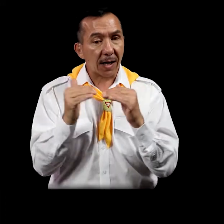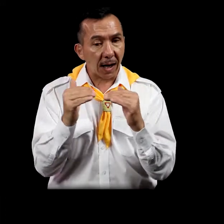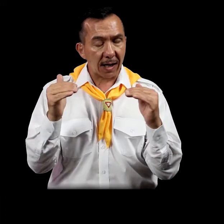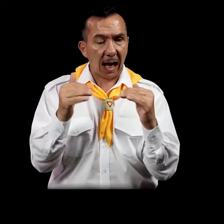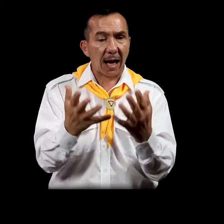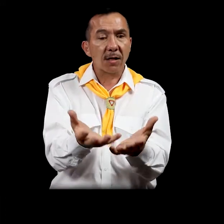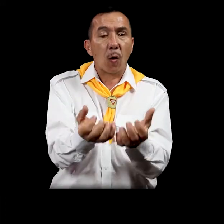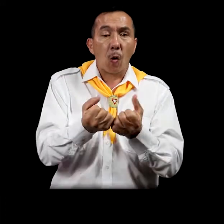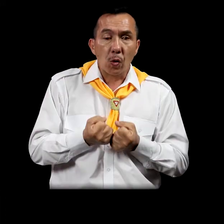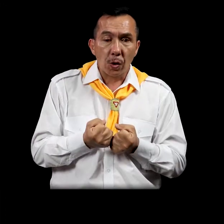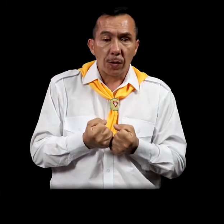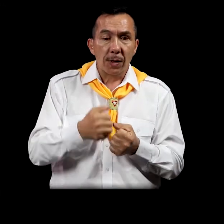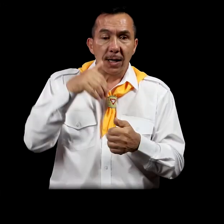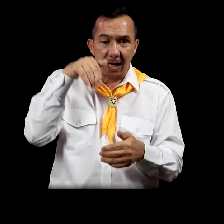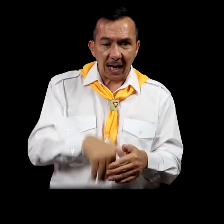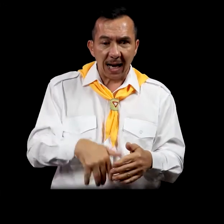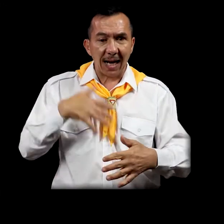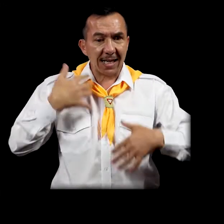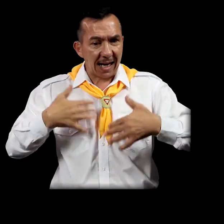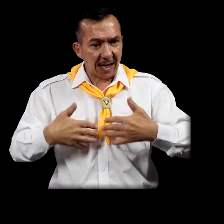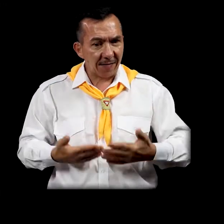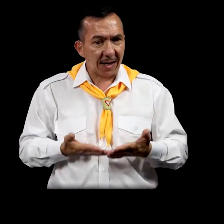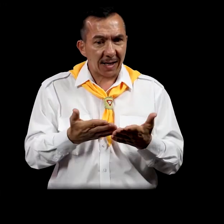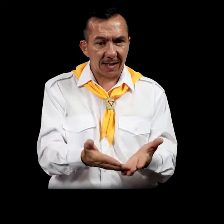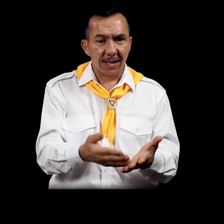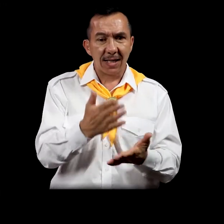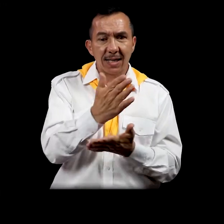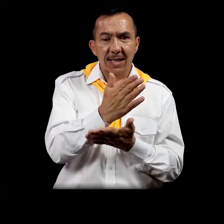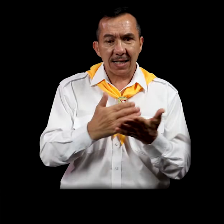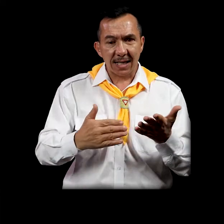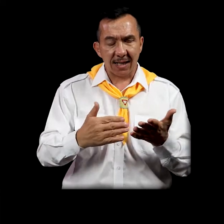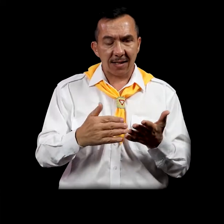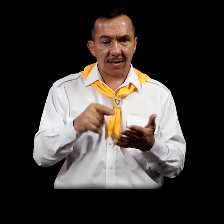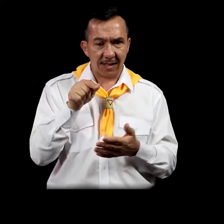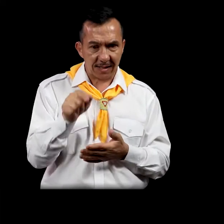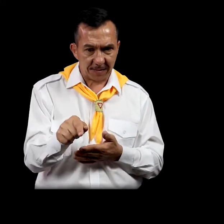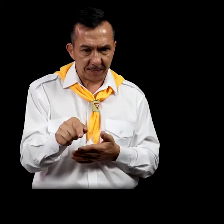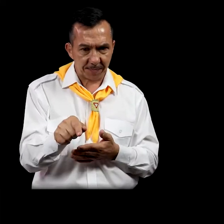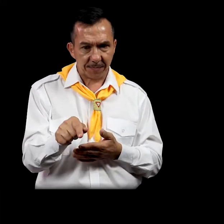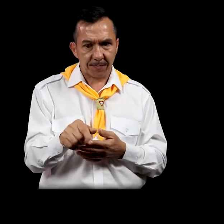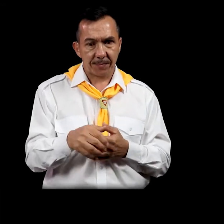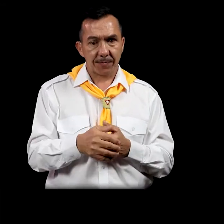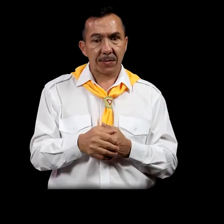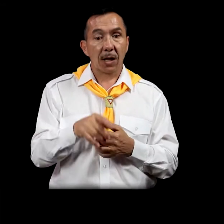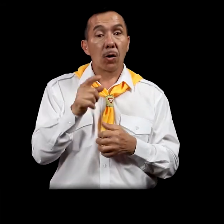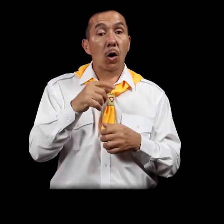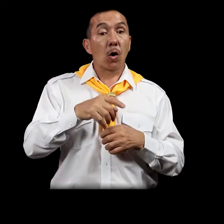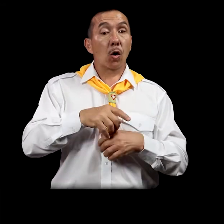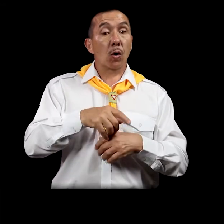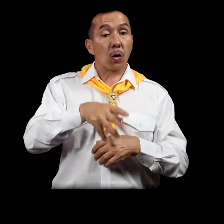geregtigheid ontvang. In die lewe gehuis deur die een Jesus Christus.